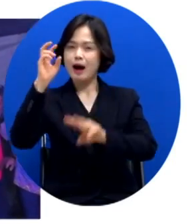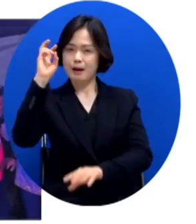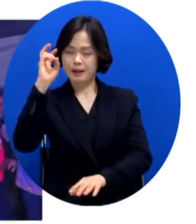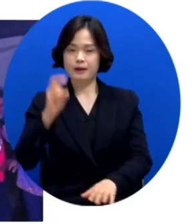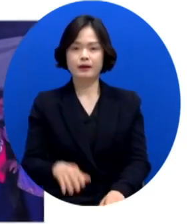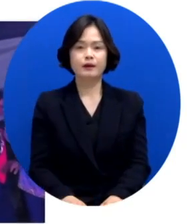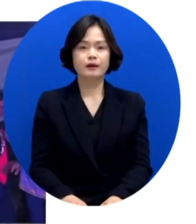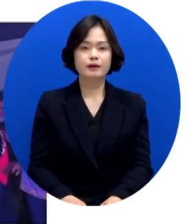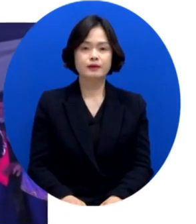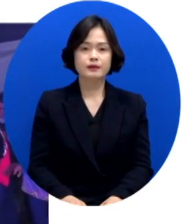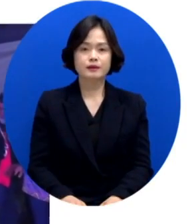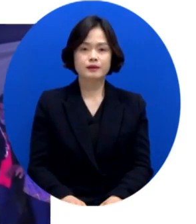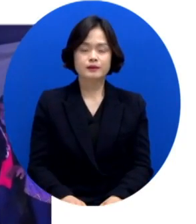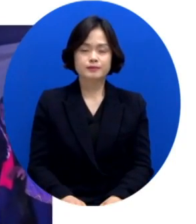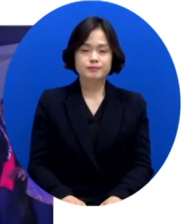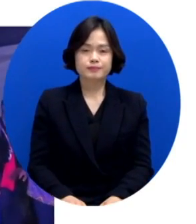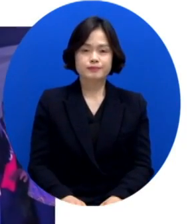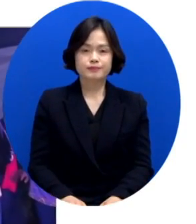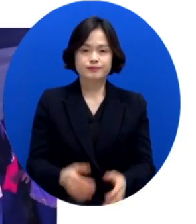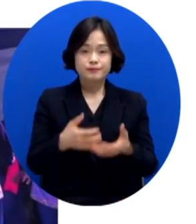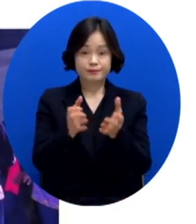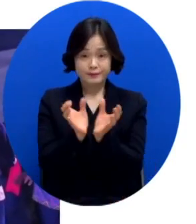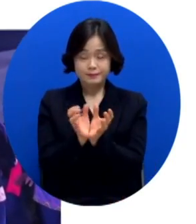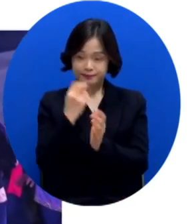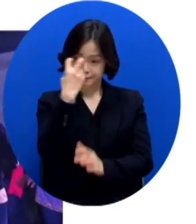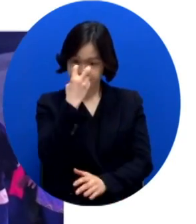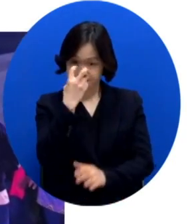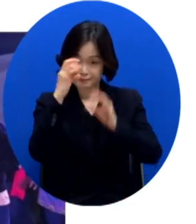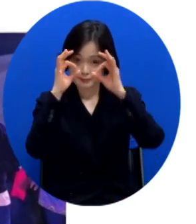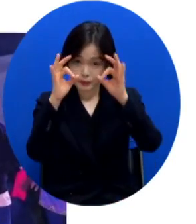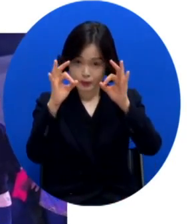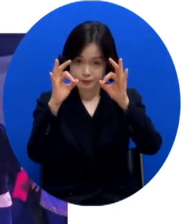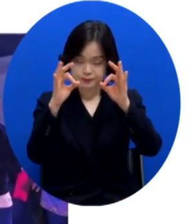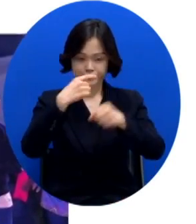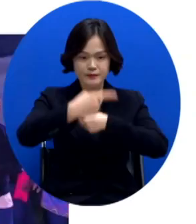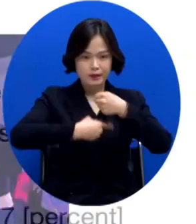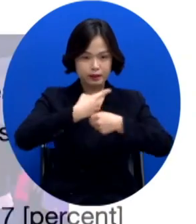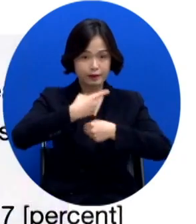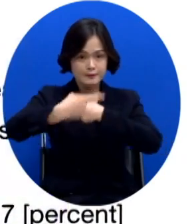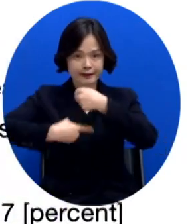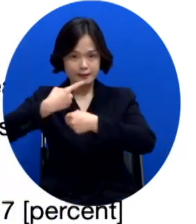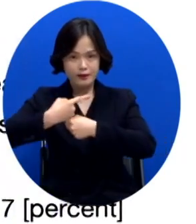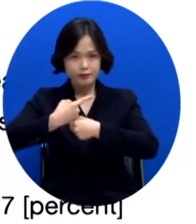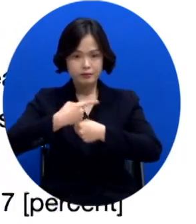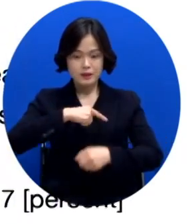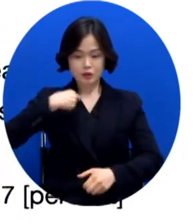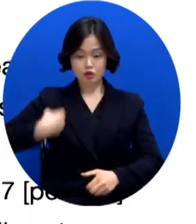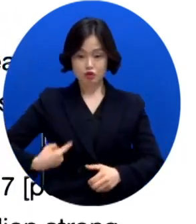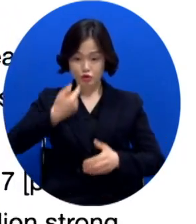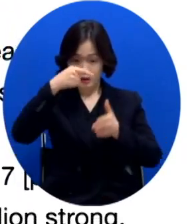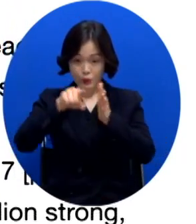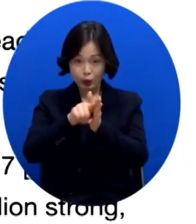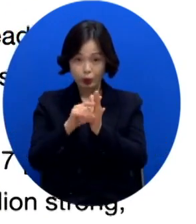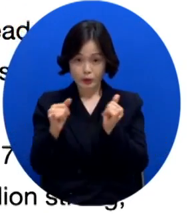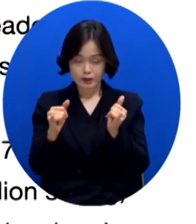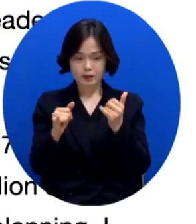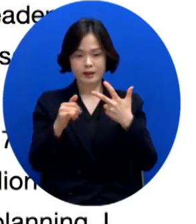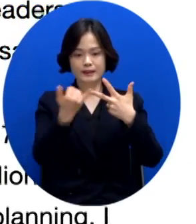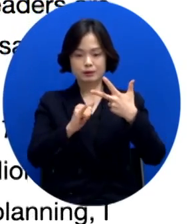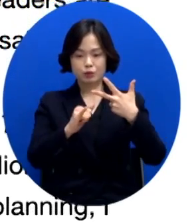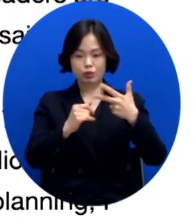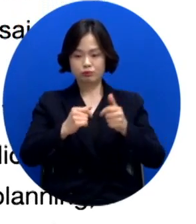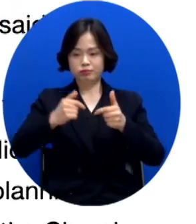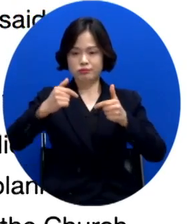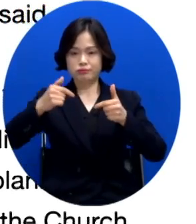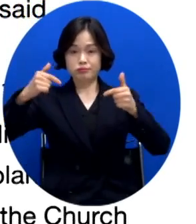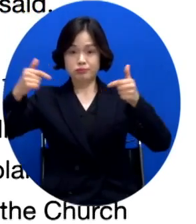기독교 박해 감시단체 오픈도어즈는 매년 최소 7% 이상으로 기독교가 성장한다면